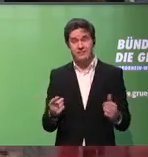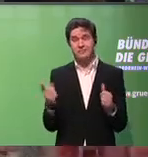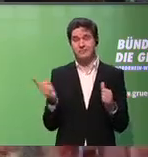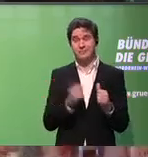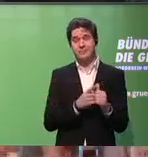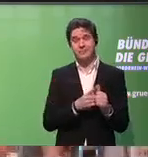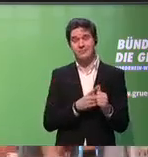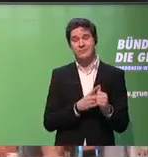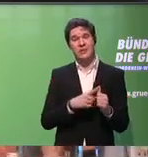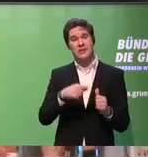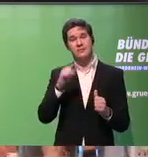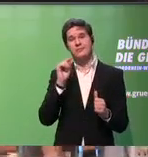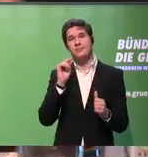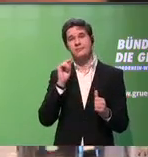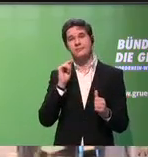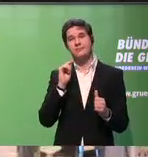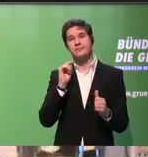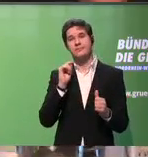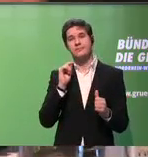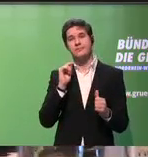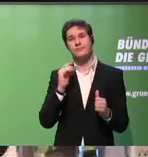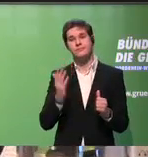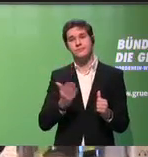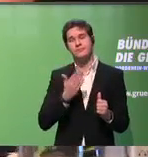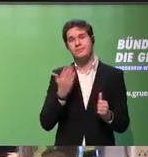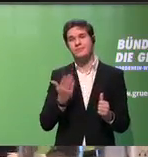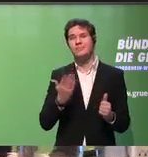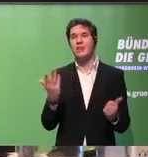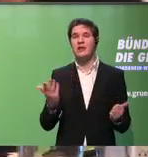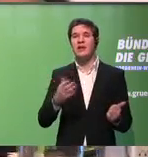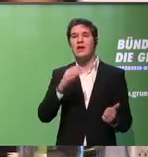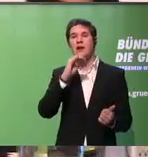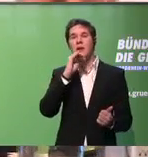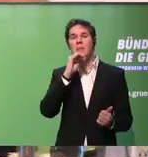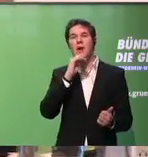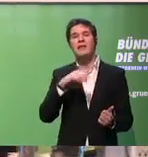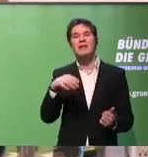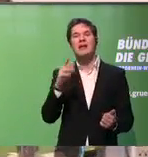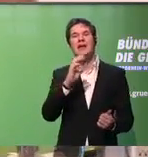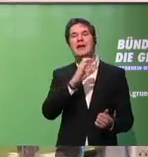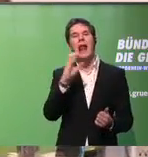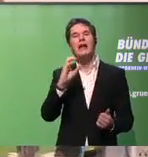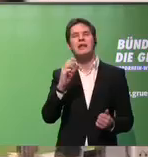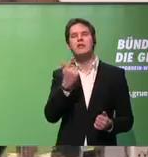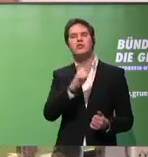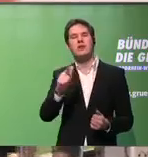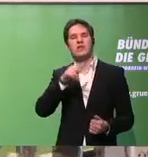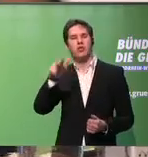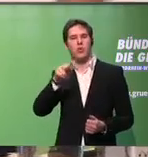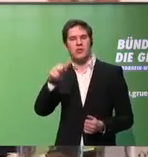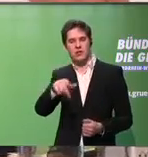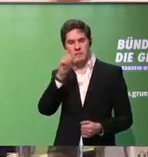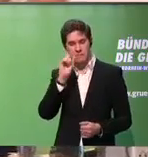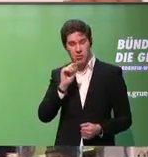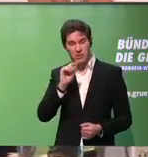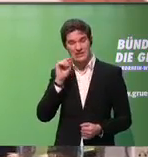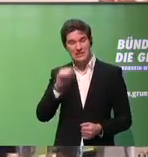die Diskussion um Climate 2030. Was geschieht